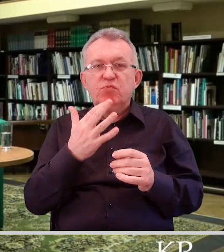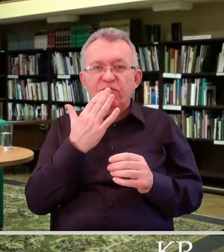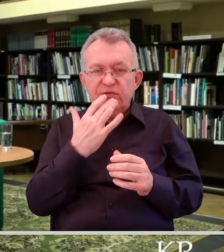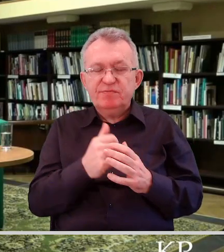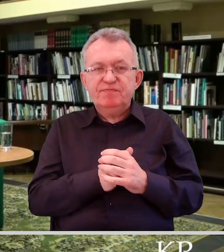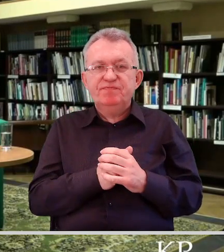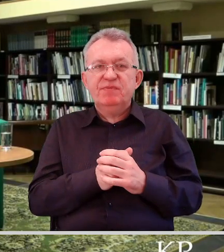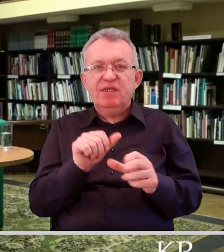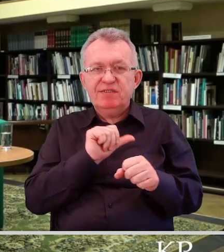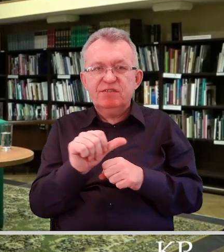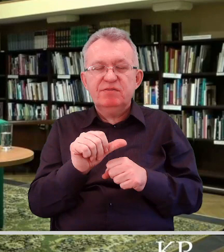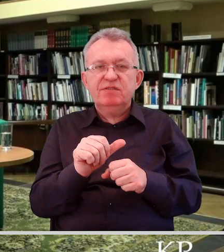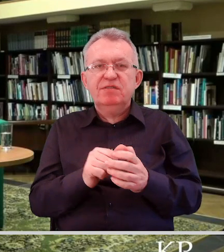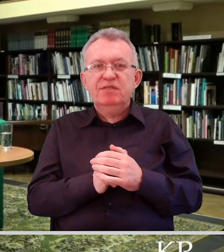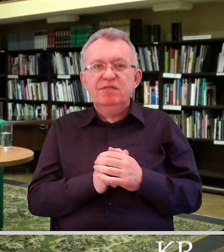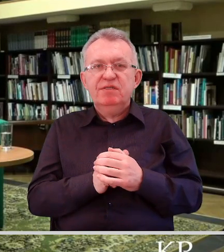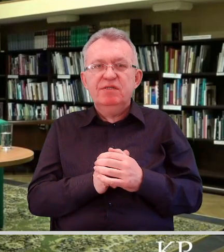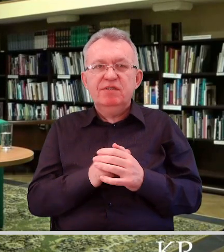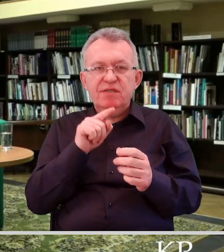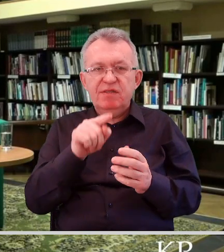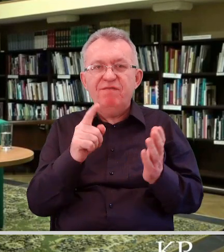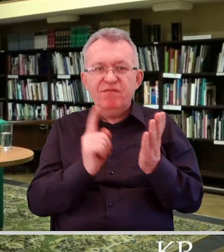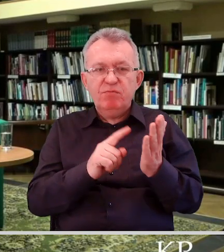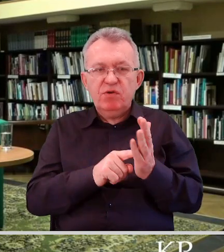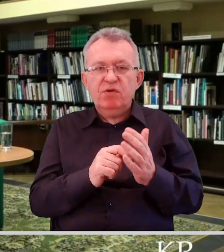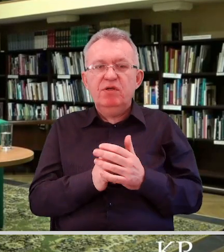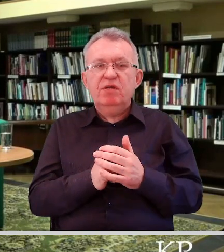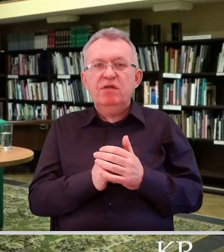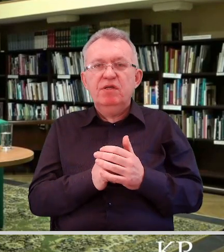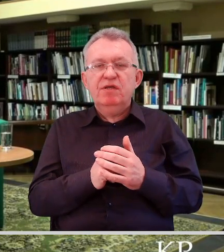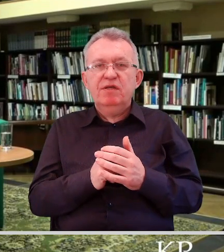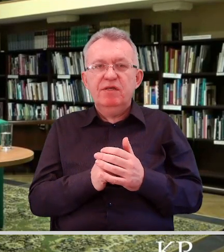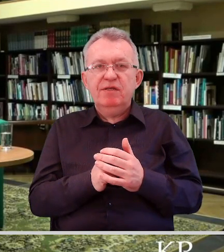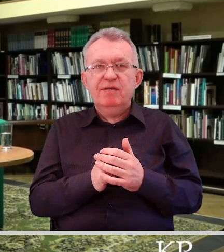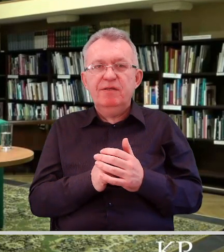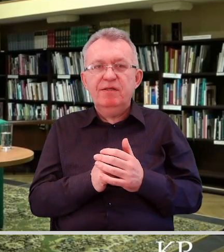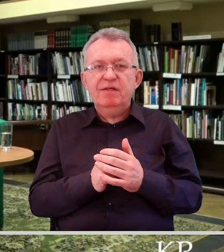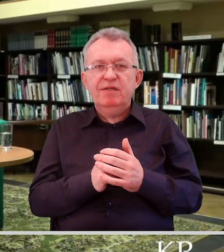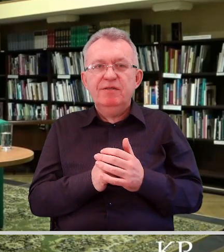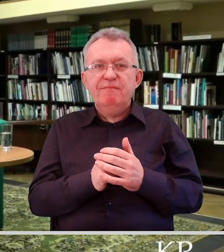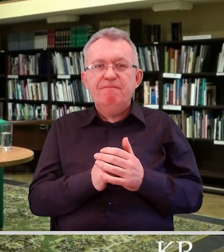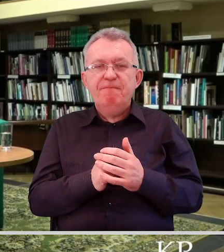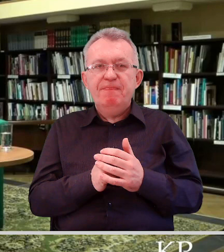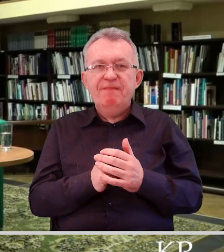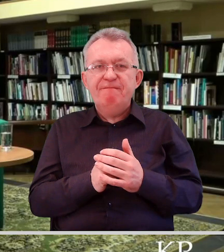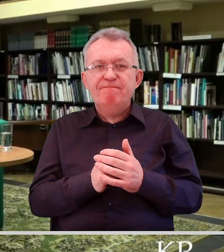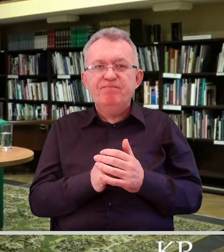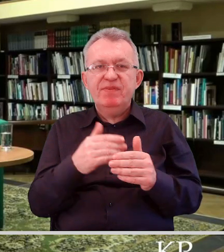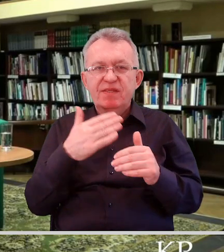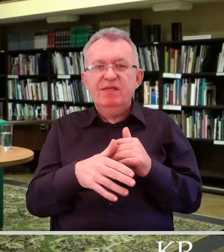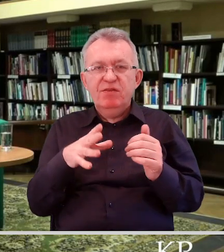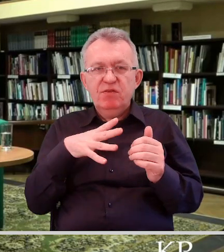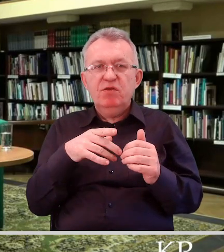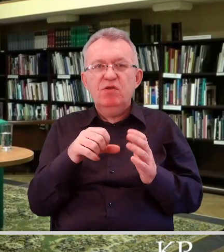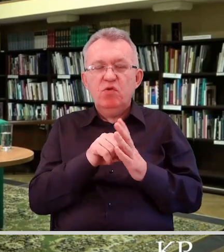że jesteśmy poddawane takim wymogom sformatowanym, no to w zasadzie też jakoś odcinamy